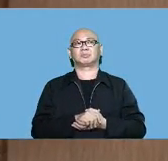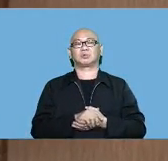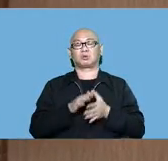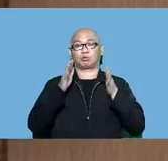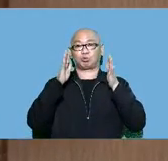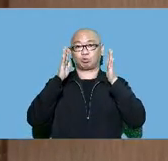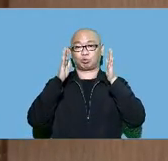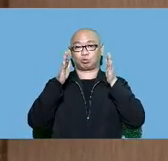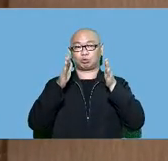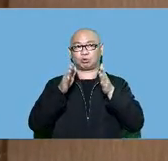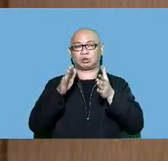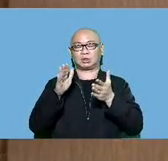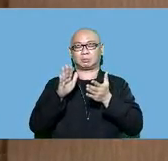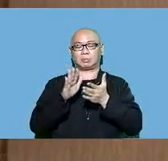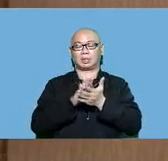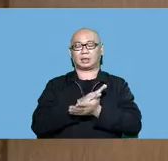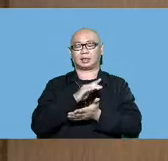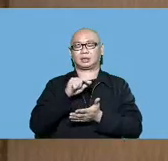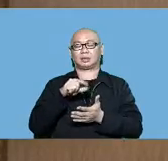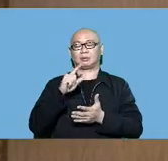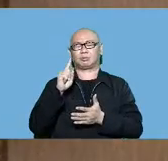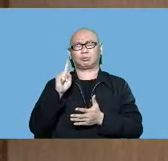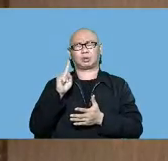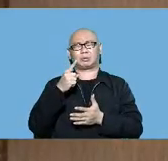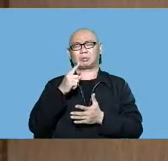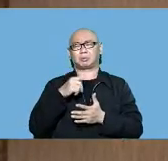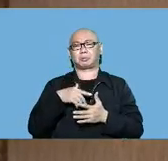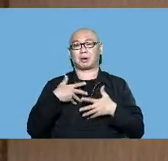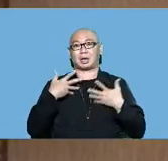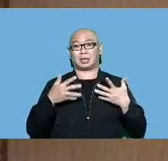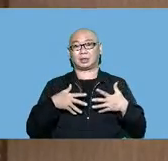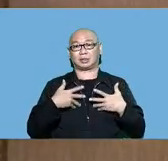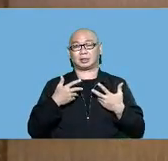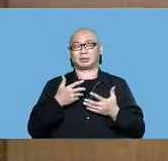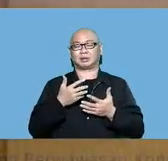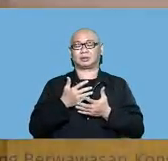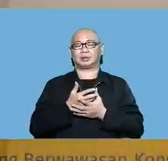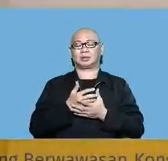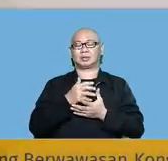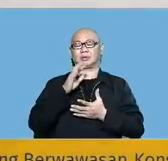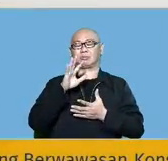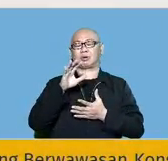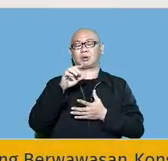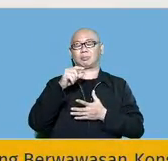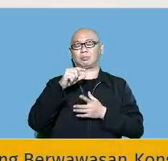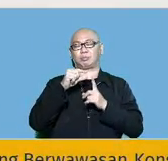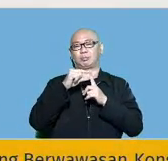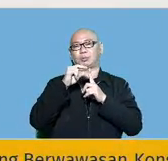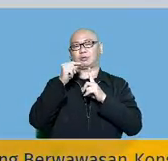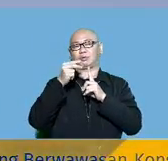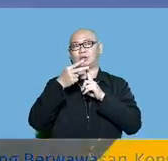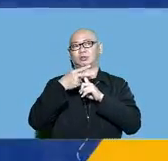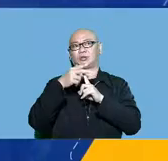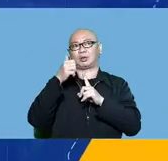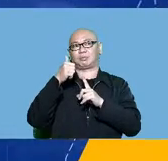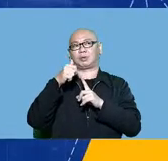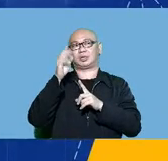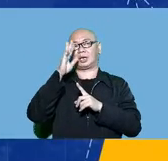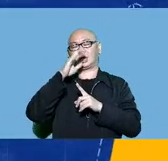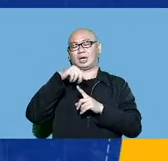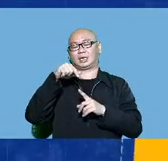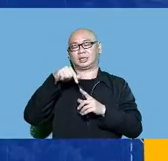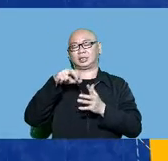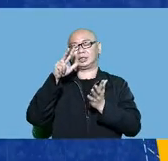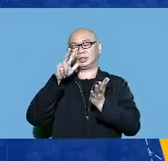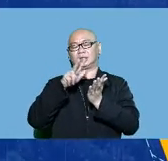Terkhusus pada kesempatan ini yang paling berbahagia, 5 profesor hebat yang hari ini dikukuhkan,